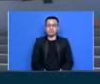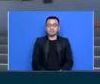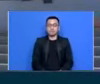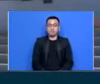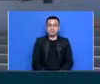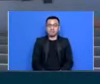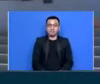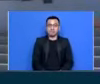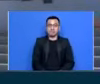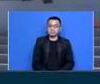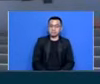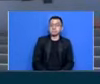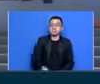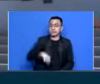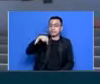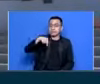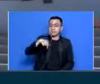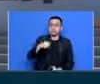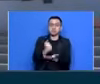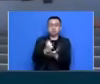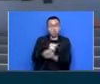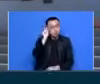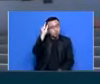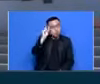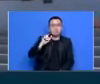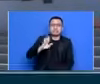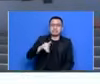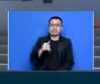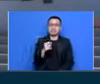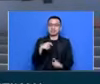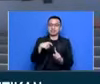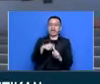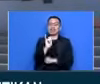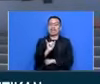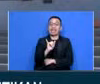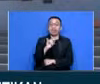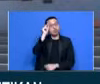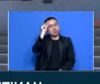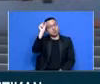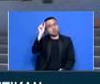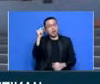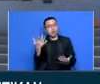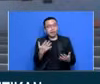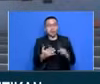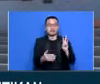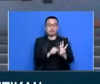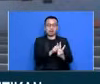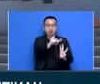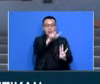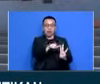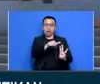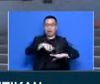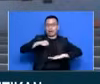baru usulan komisi dusial Untuk menghentikan tiga Hakim yang bersanggutan karena